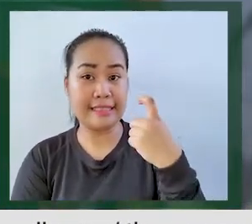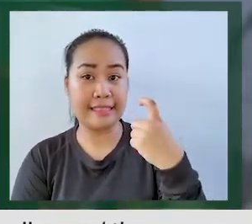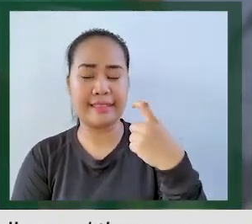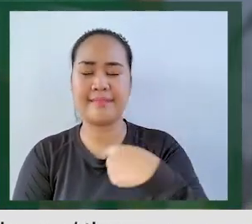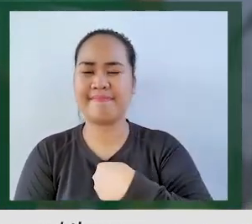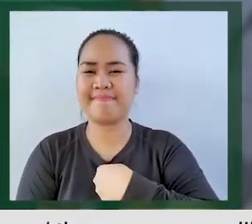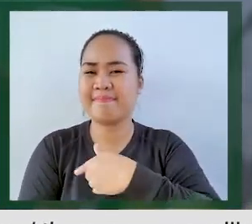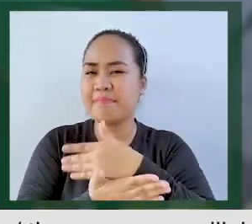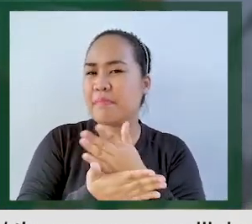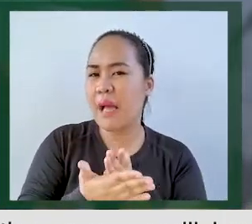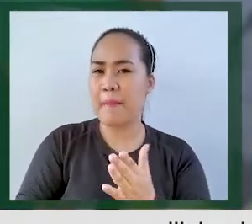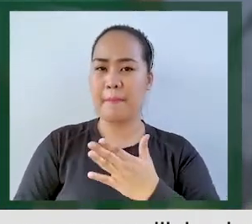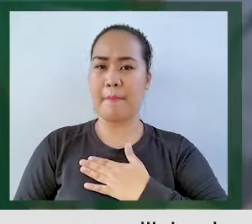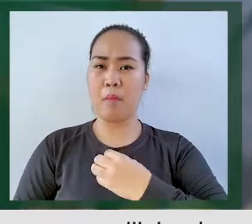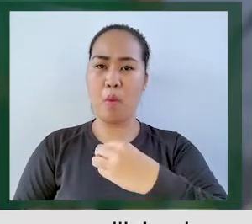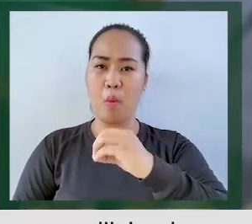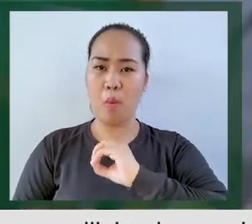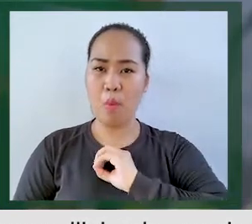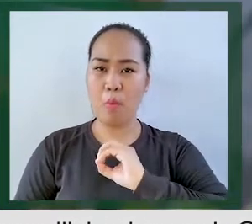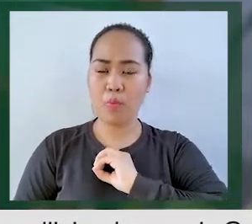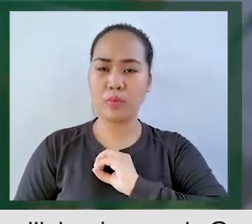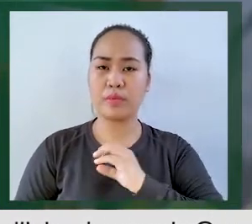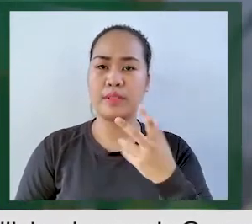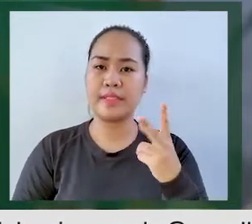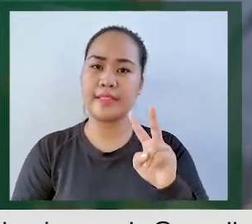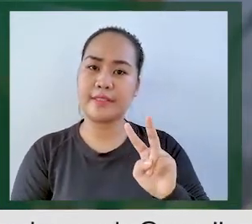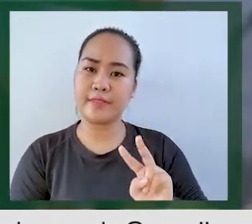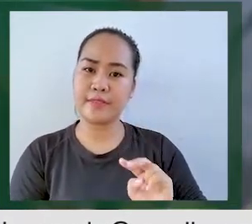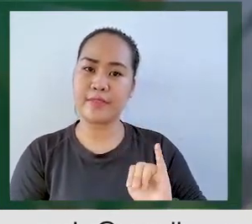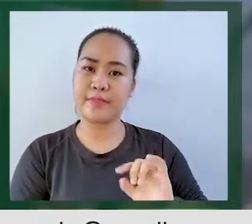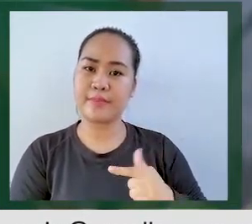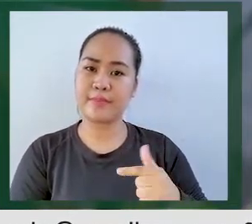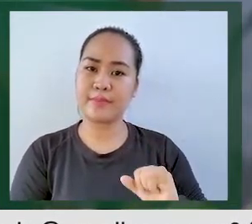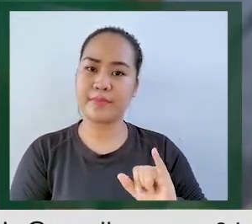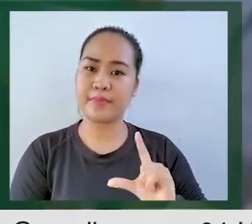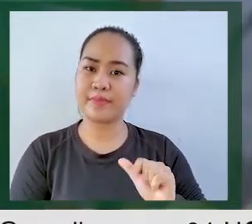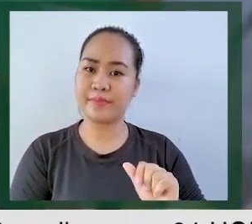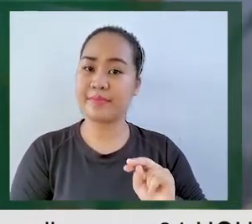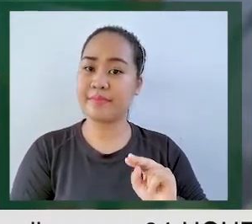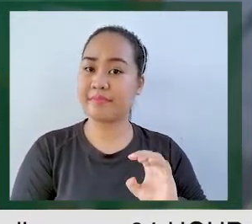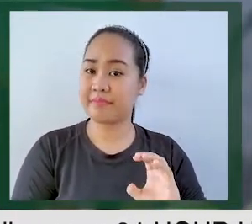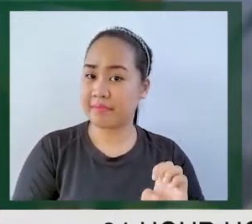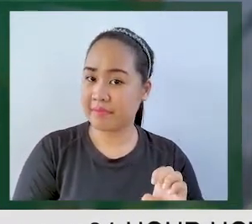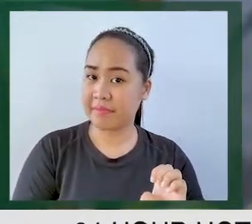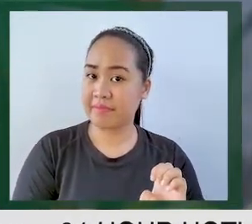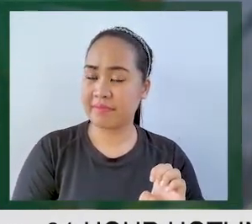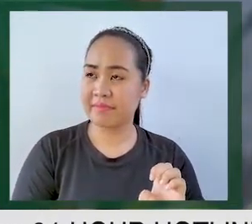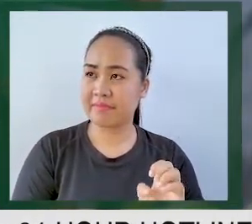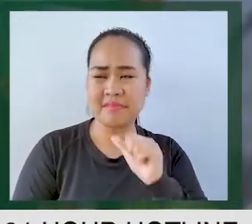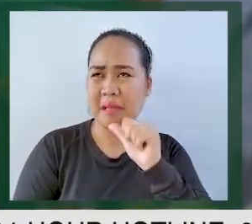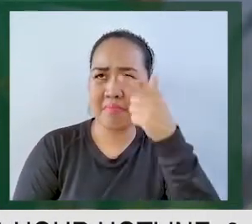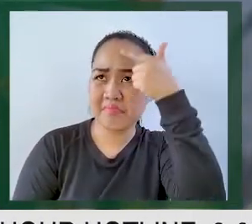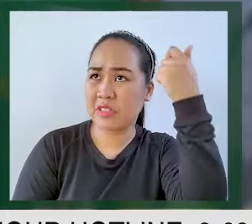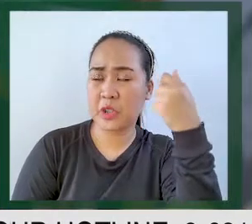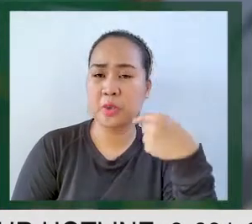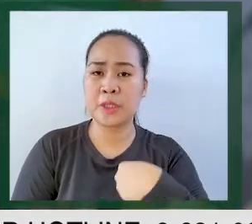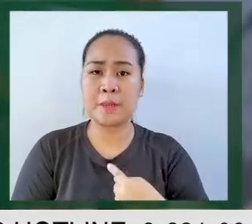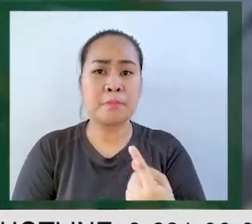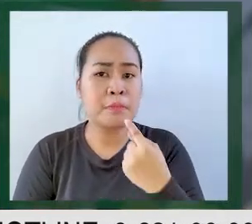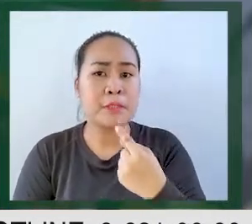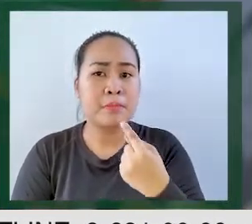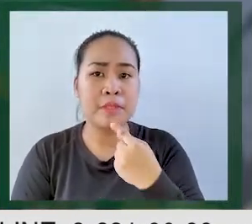nyo, siguro that's part of my personal vigilance, hindi ba? Hindi dahil hindi ko nami-miss ang aking